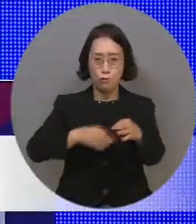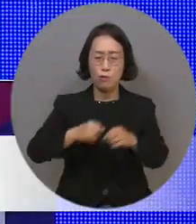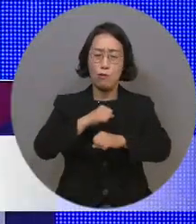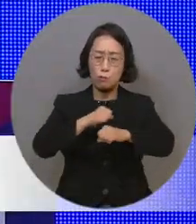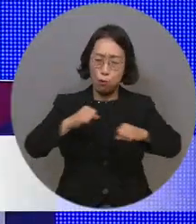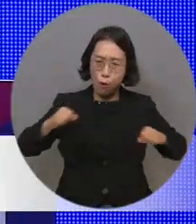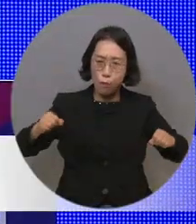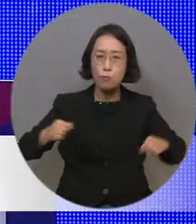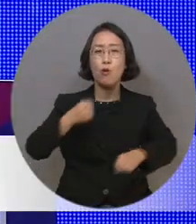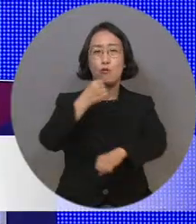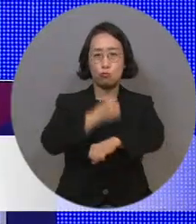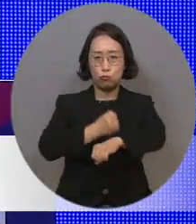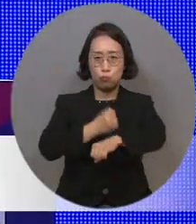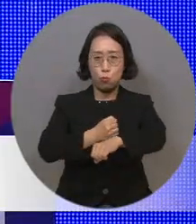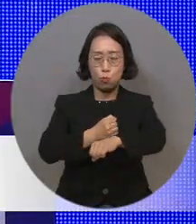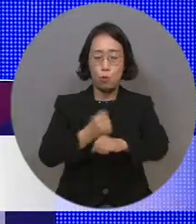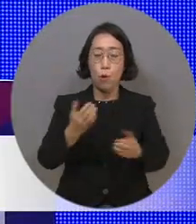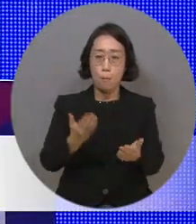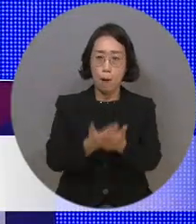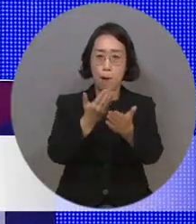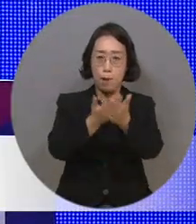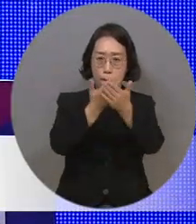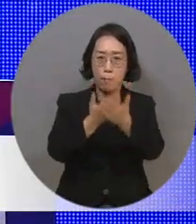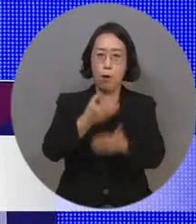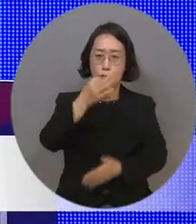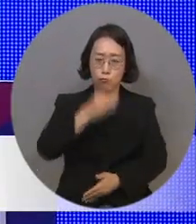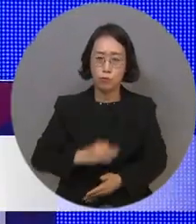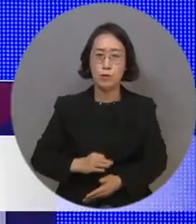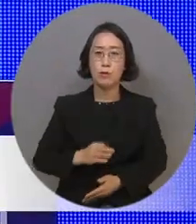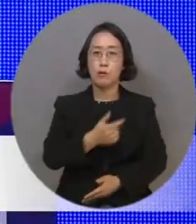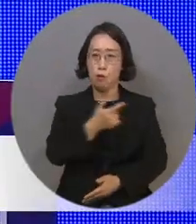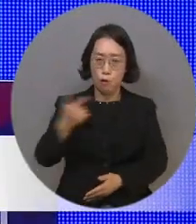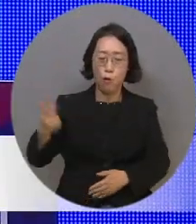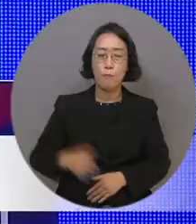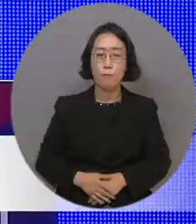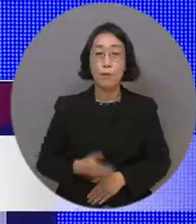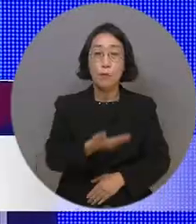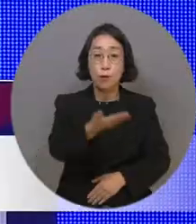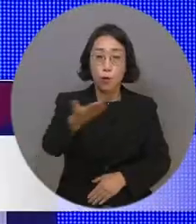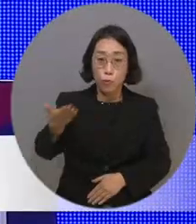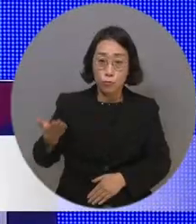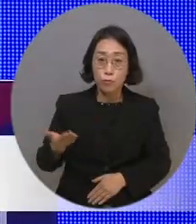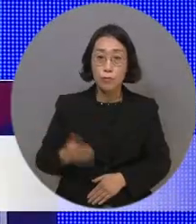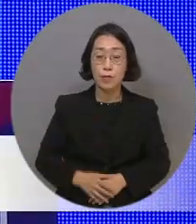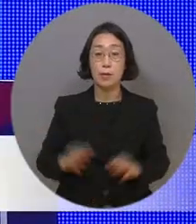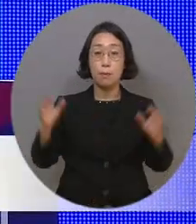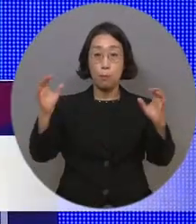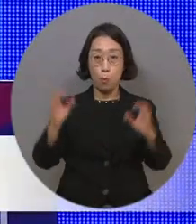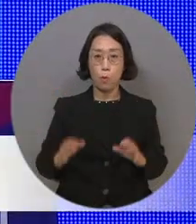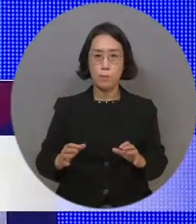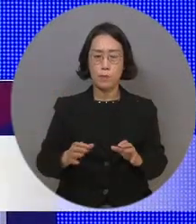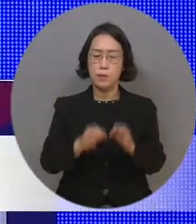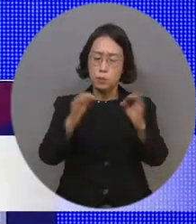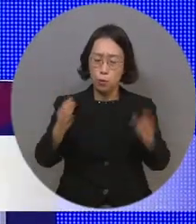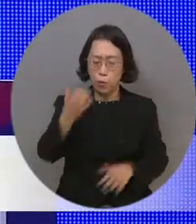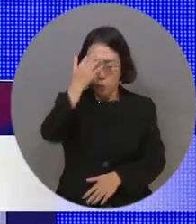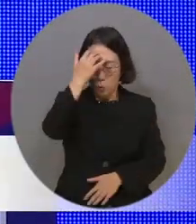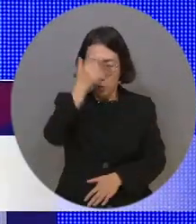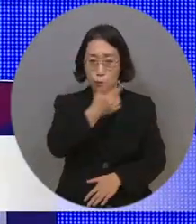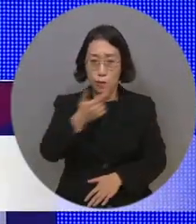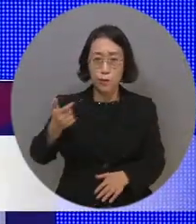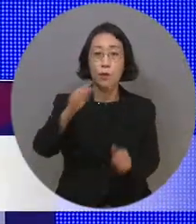넓혔고 성장 동력이 되어주셨습니다. 오늘 이 자리가 그동안의 고충을 조금이라도